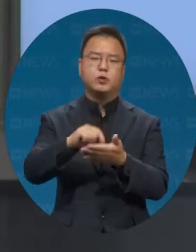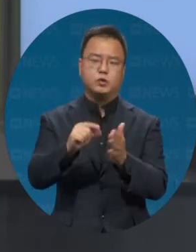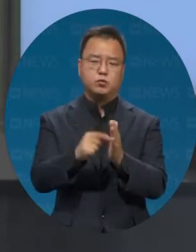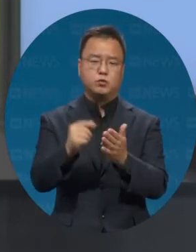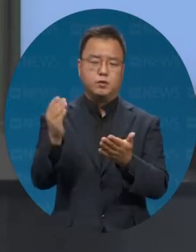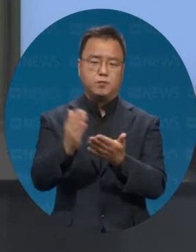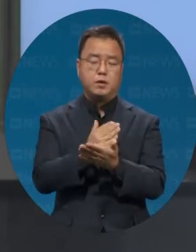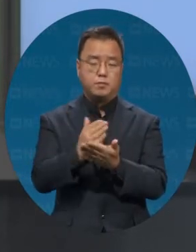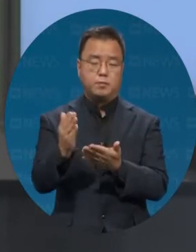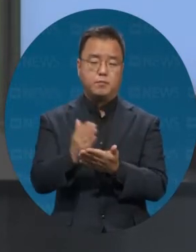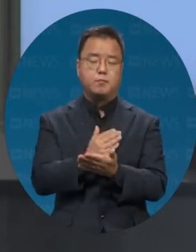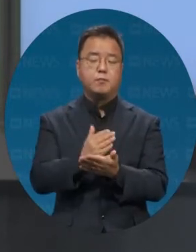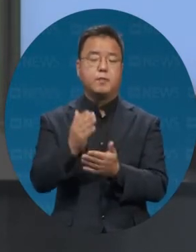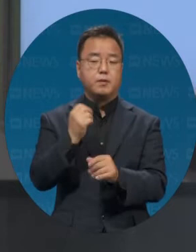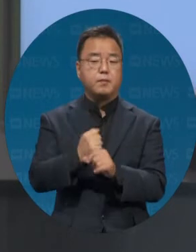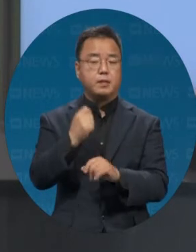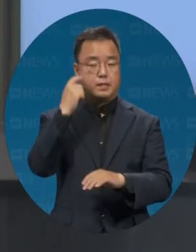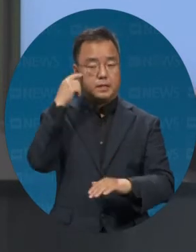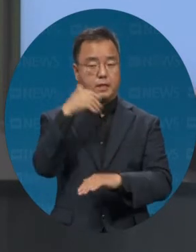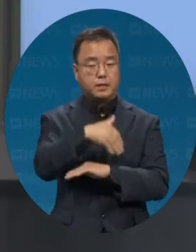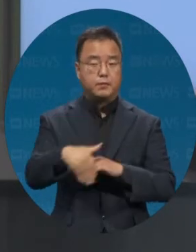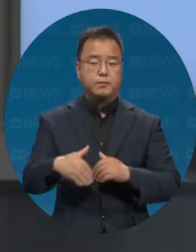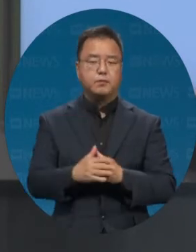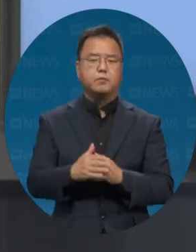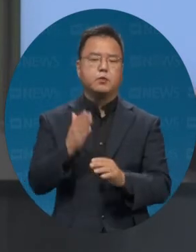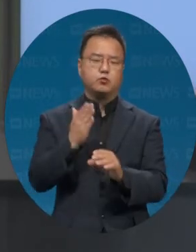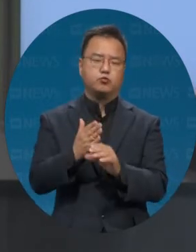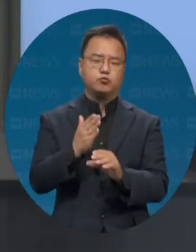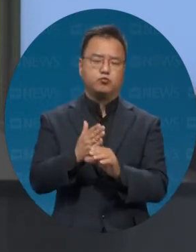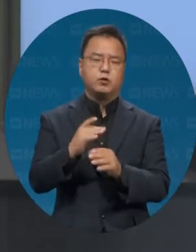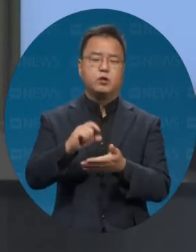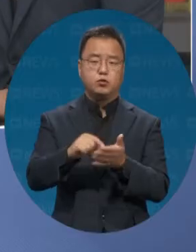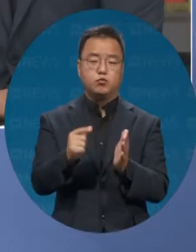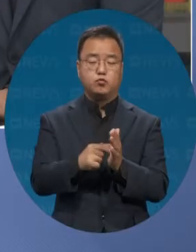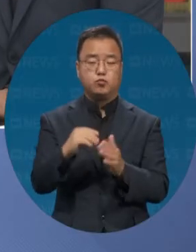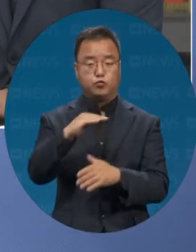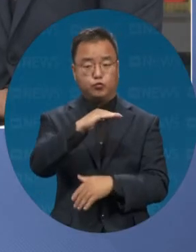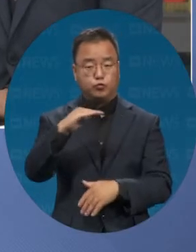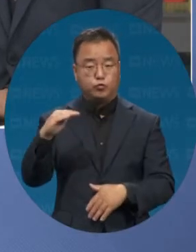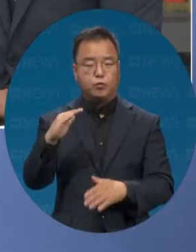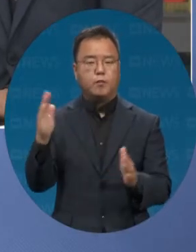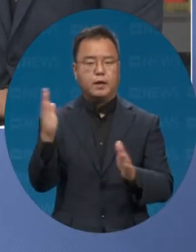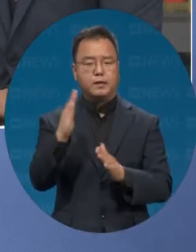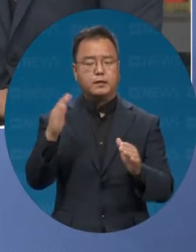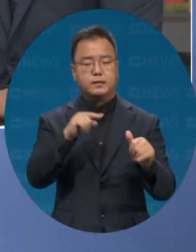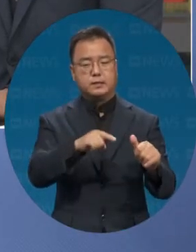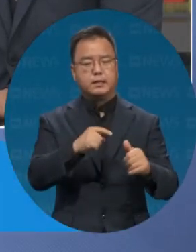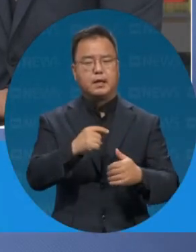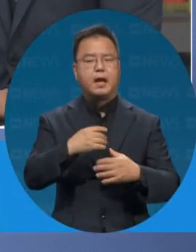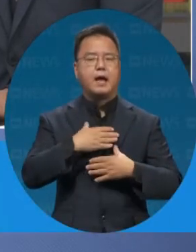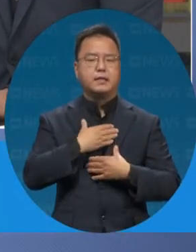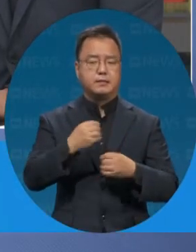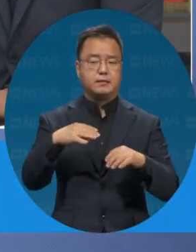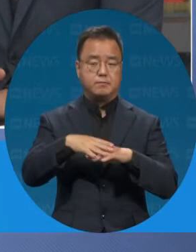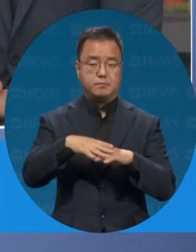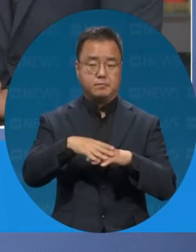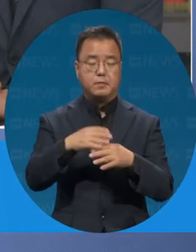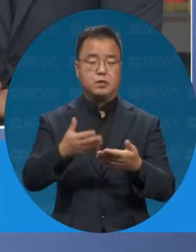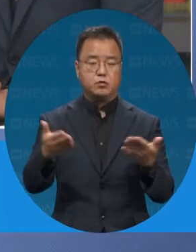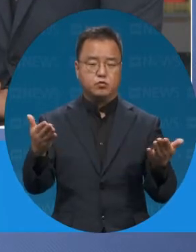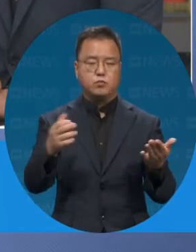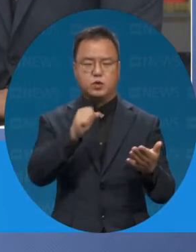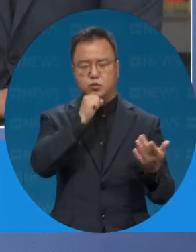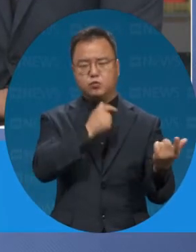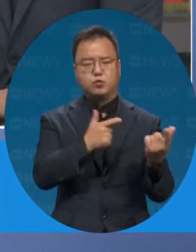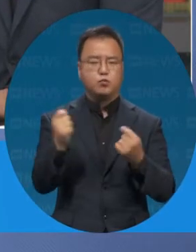시험을 출제하는 건데요 4 교육부는 이런 중간 수준의 성적이 학생들에게 안전 40을 안전망을 제공하면서 인플레이션